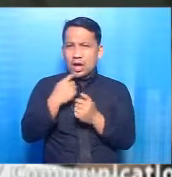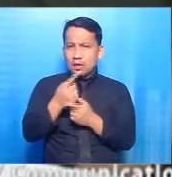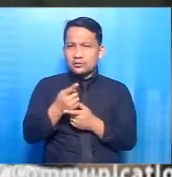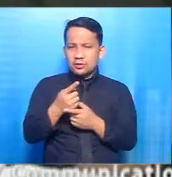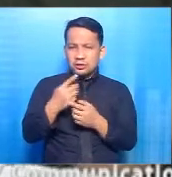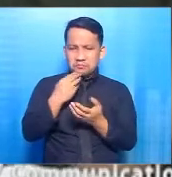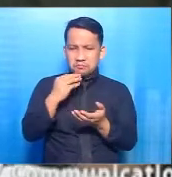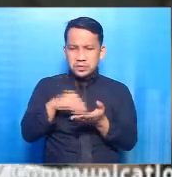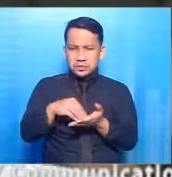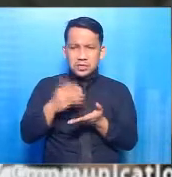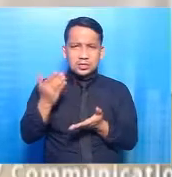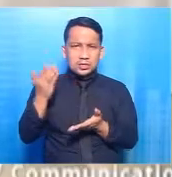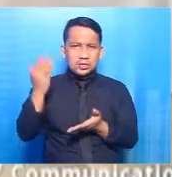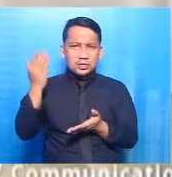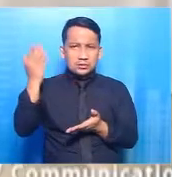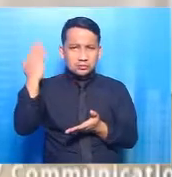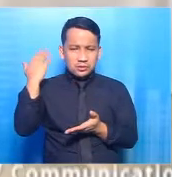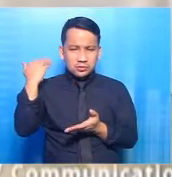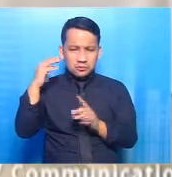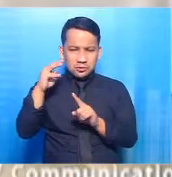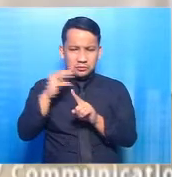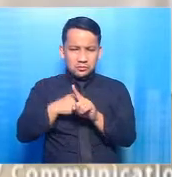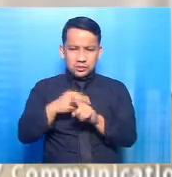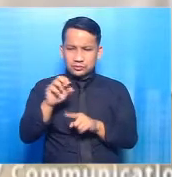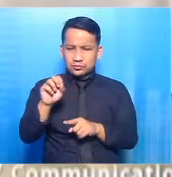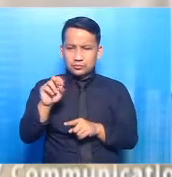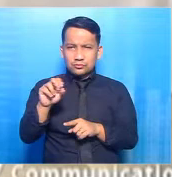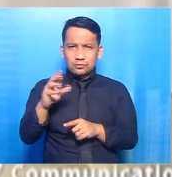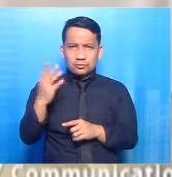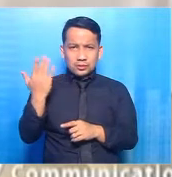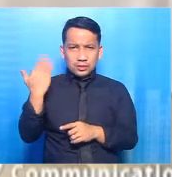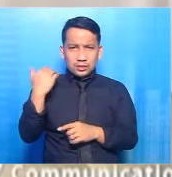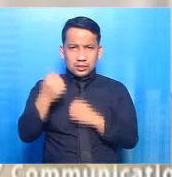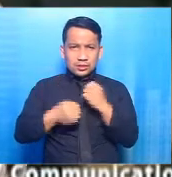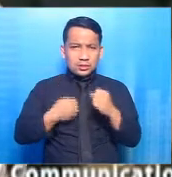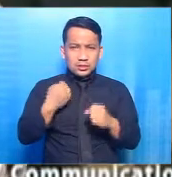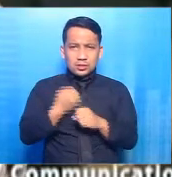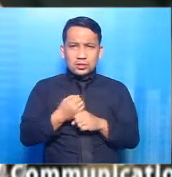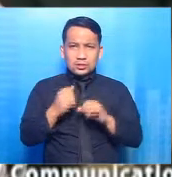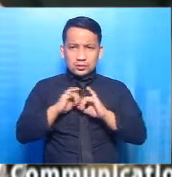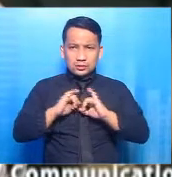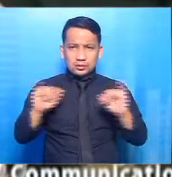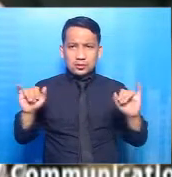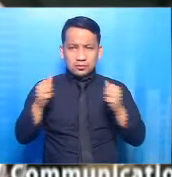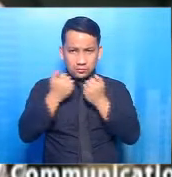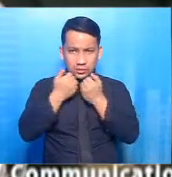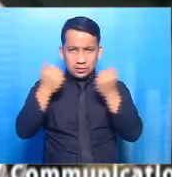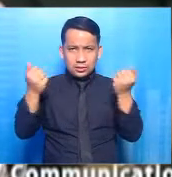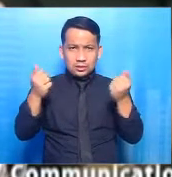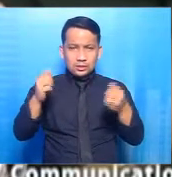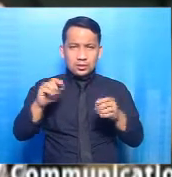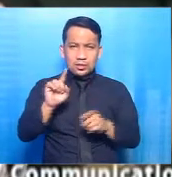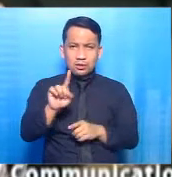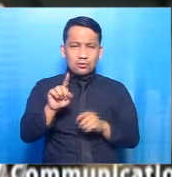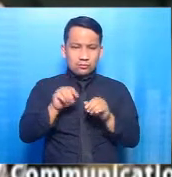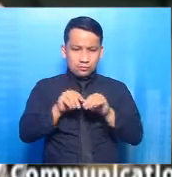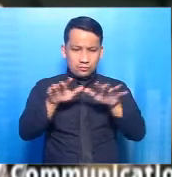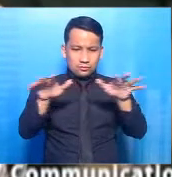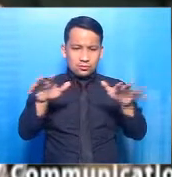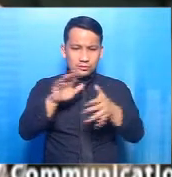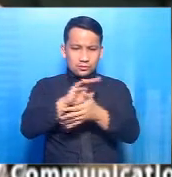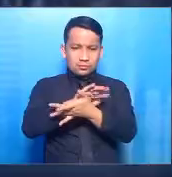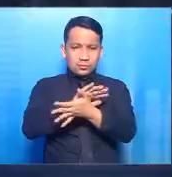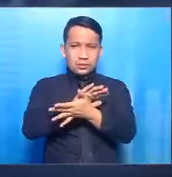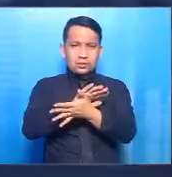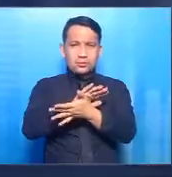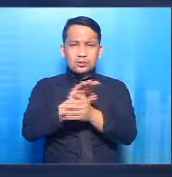ng mensahe ni Pangulong Duterte noong March 12 ng nakaraang taon, sabay sa anunsyong isa ng pandemic ang